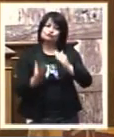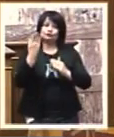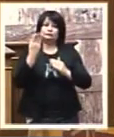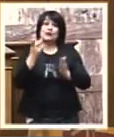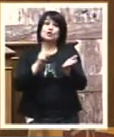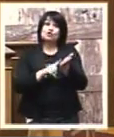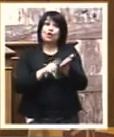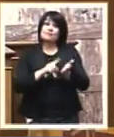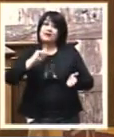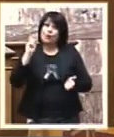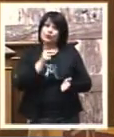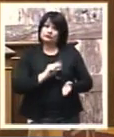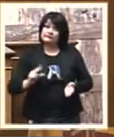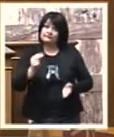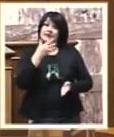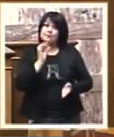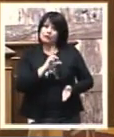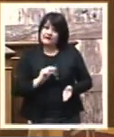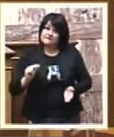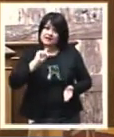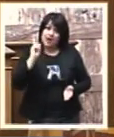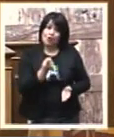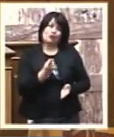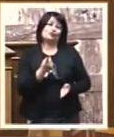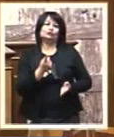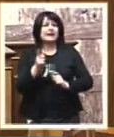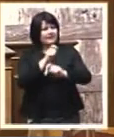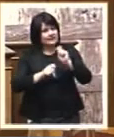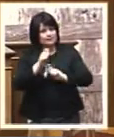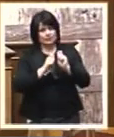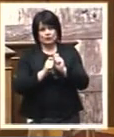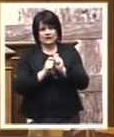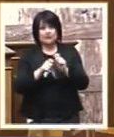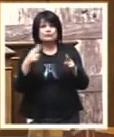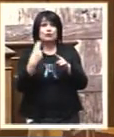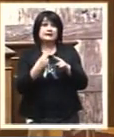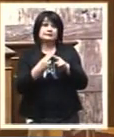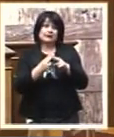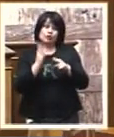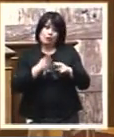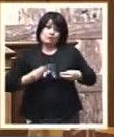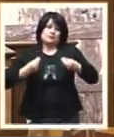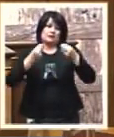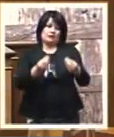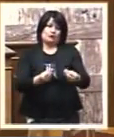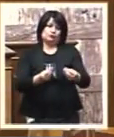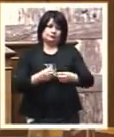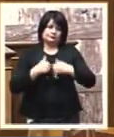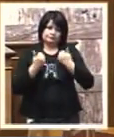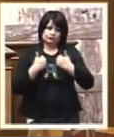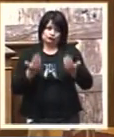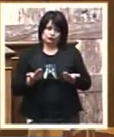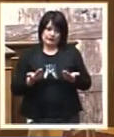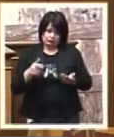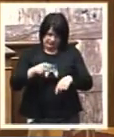ευνομίας, ίσων ευκαιριών και δημιουργίας. Είναι η πιο πολύτιμη υπηρεσία που μπορούμε να προσφέρουμε στους νέους και σήμερα και στις